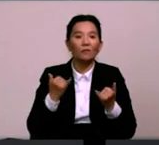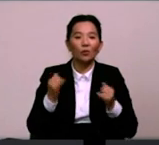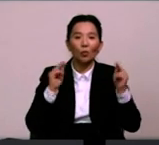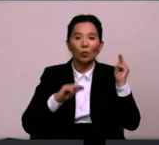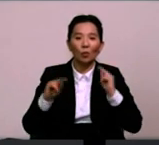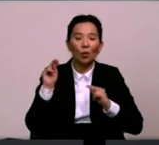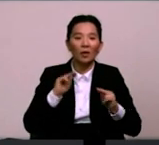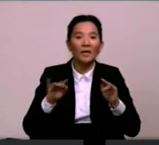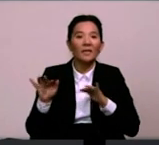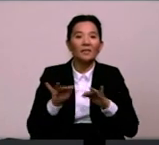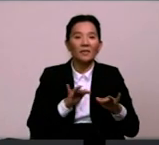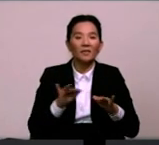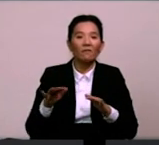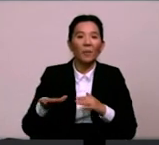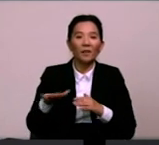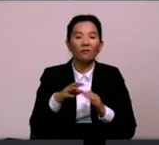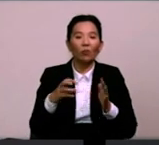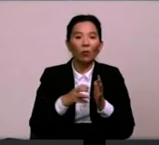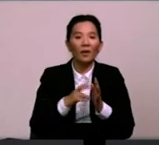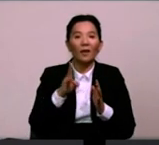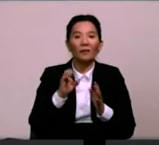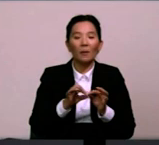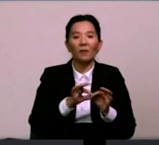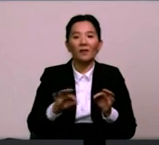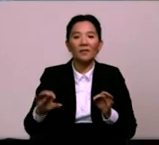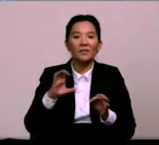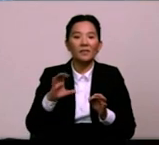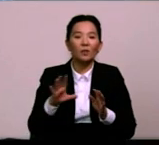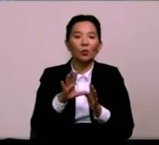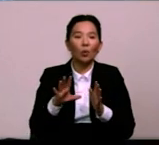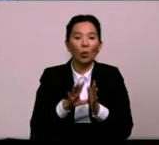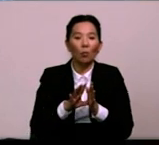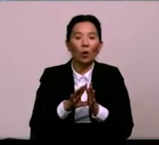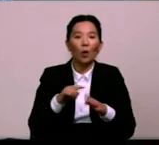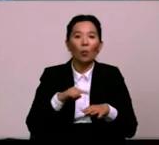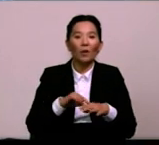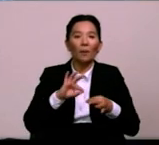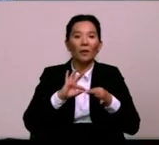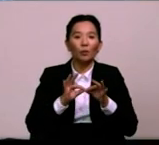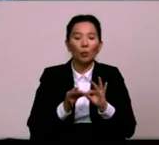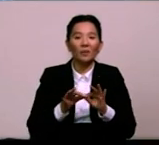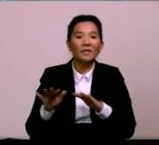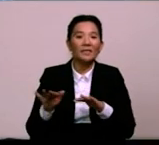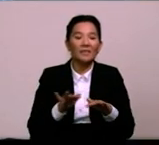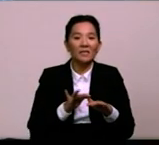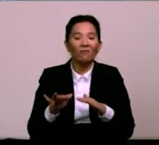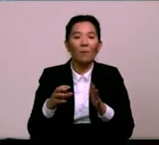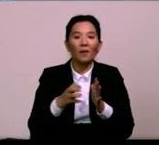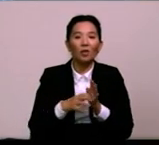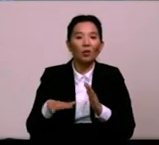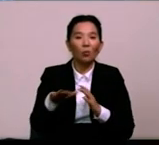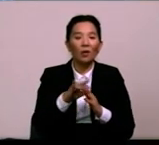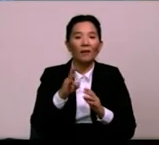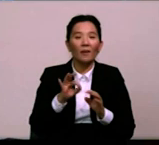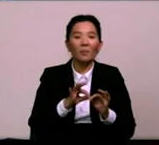– действие магнитного поля на проводник с током. Значит, более подробно действие магнитного поля на